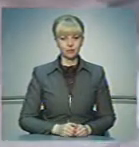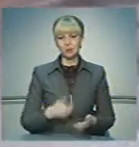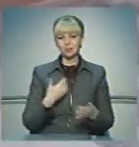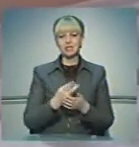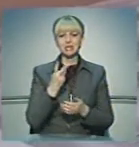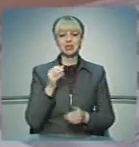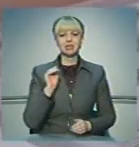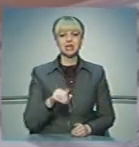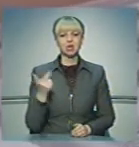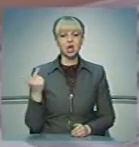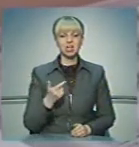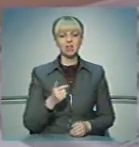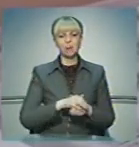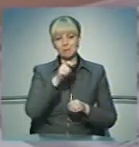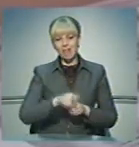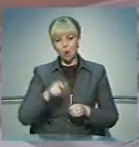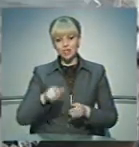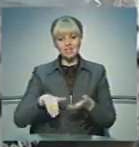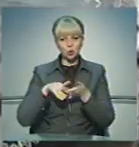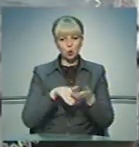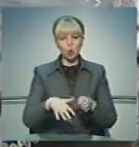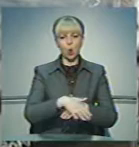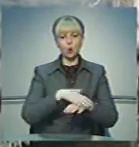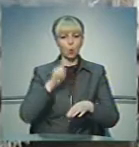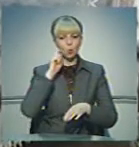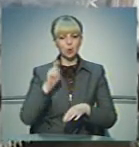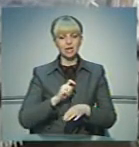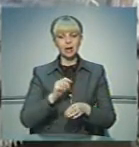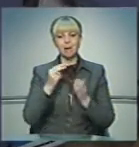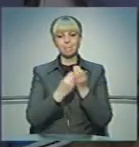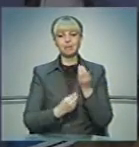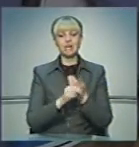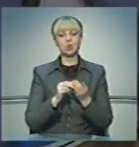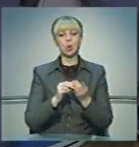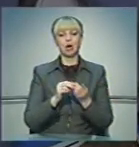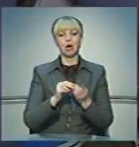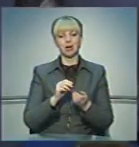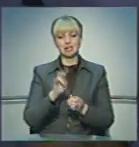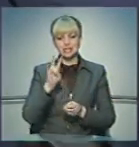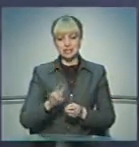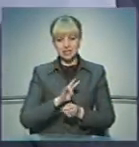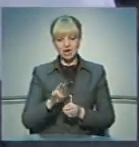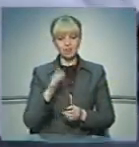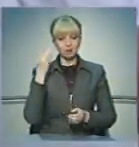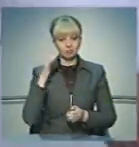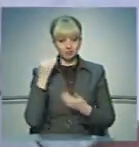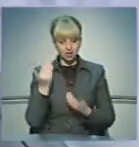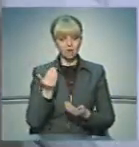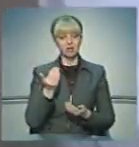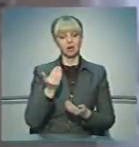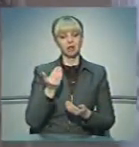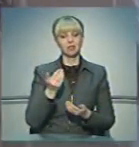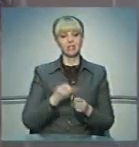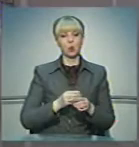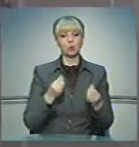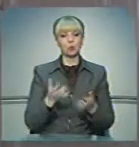Близько 300 тисяч гривень благодійної допомоги від громади Української біблійної церкви міста Портленд, штат Орегон, Сполучені Штати Америки.